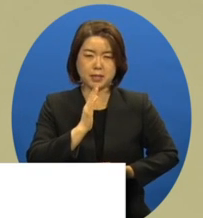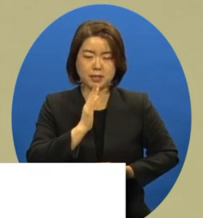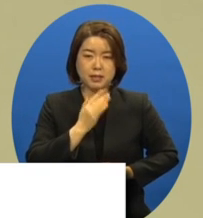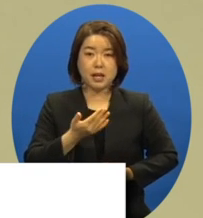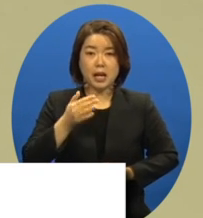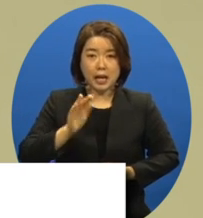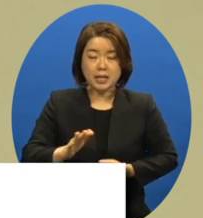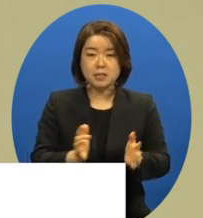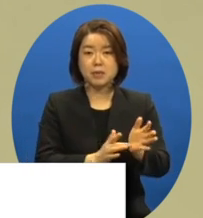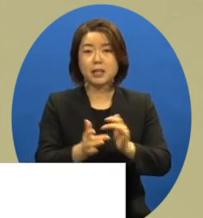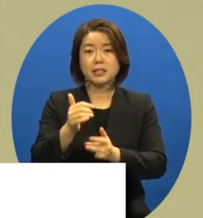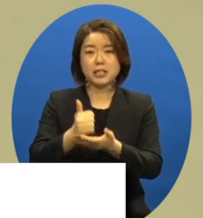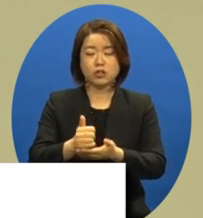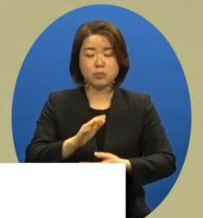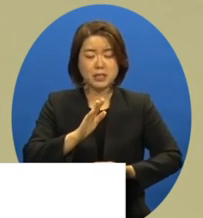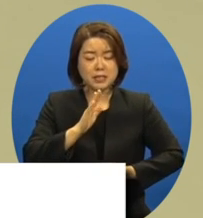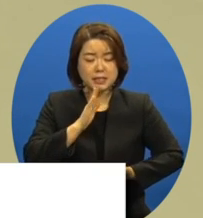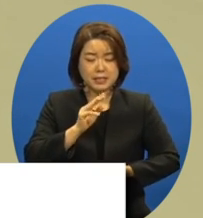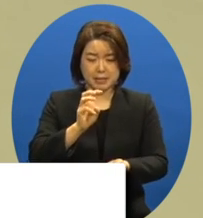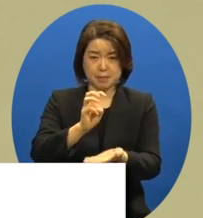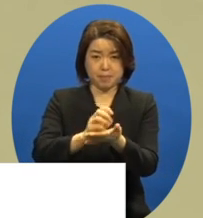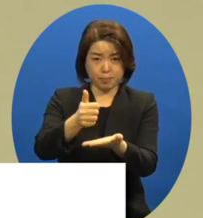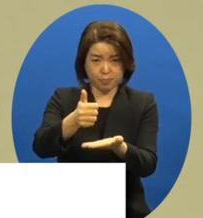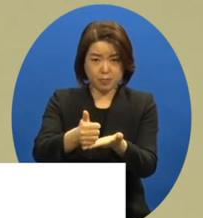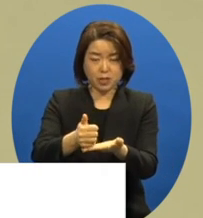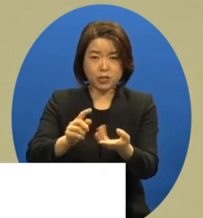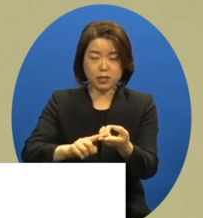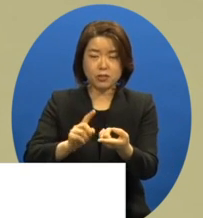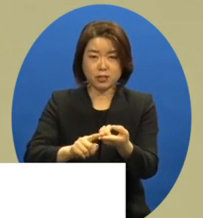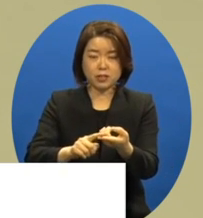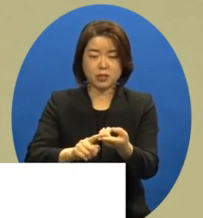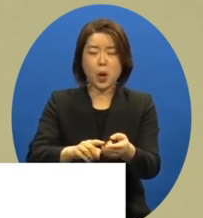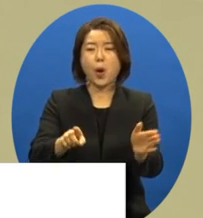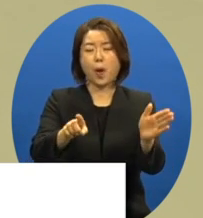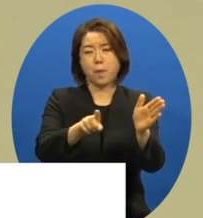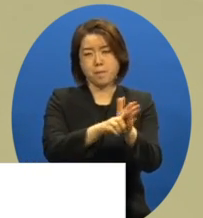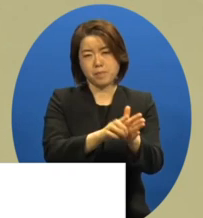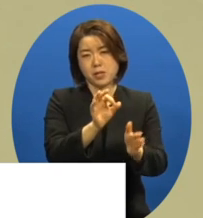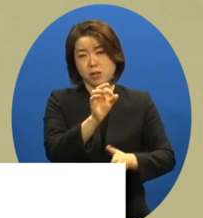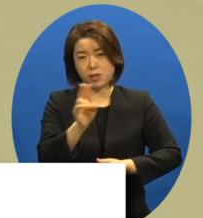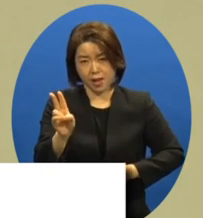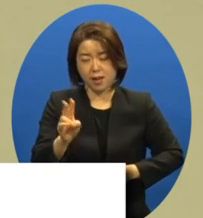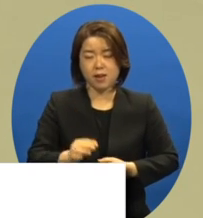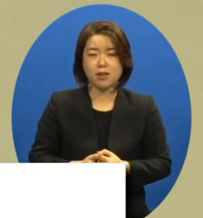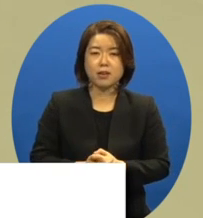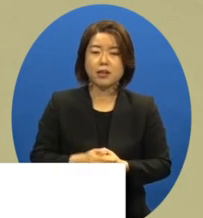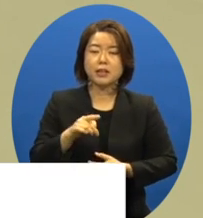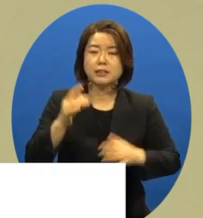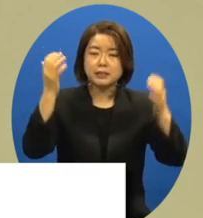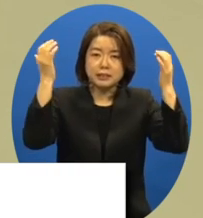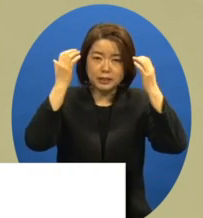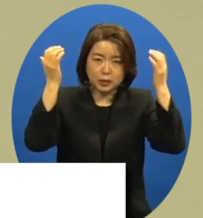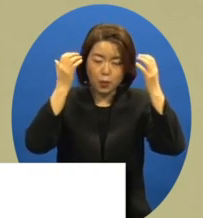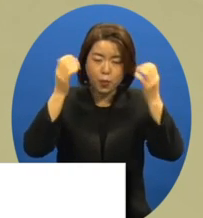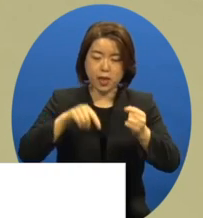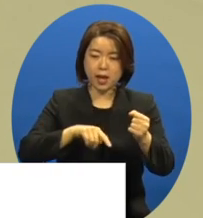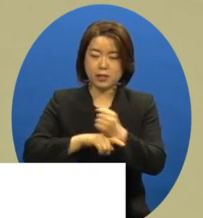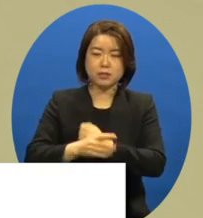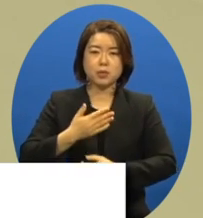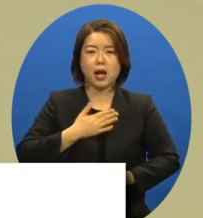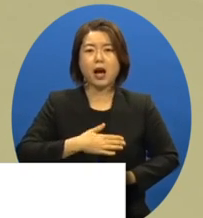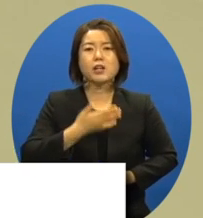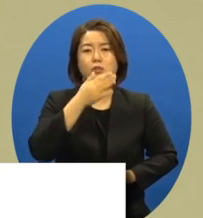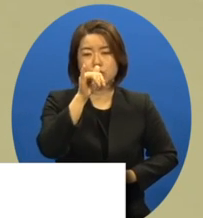그러나 예수님이 진짜 메시아라는 사실을 믿어야 그 고난의 의미를 알게